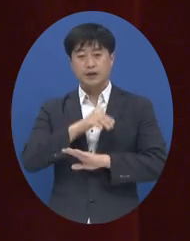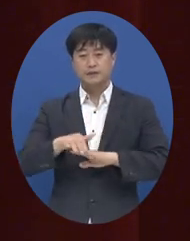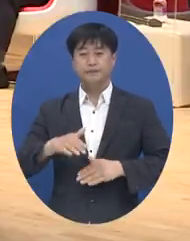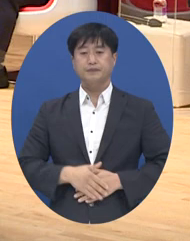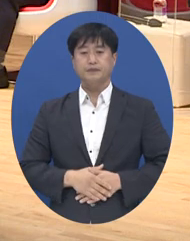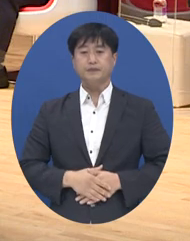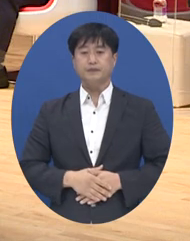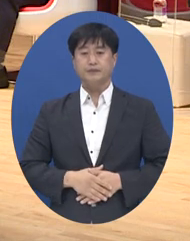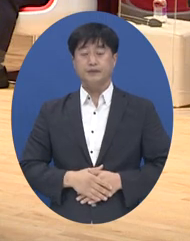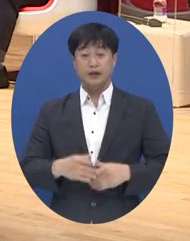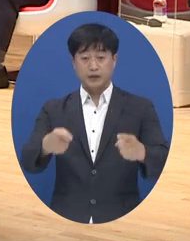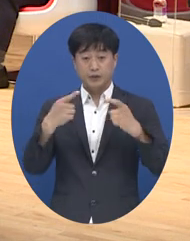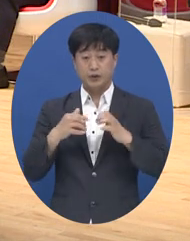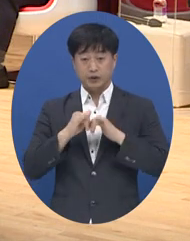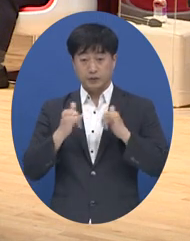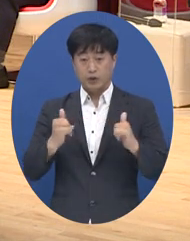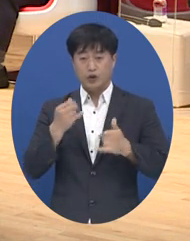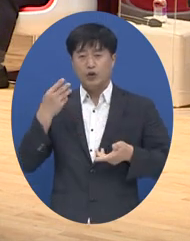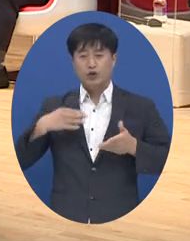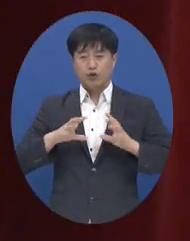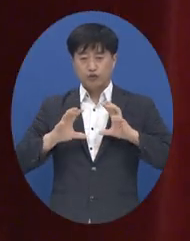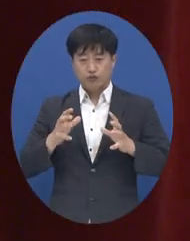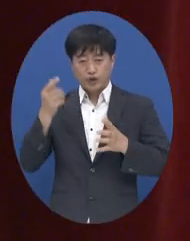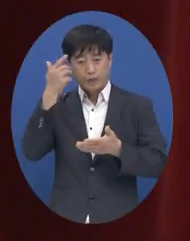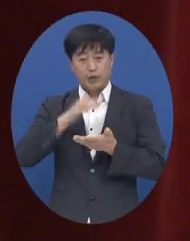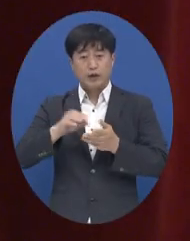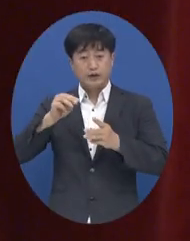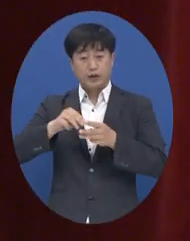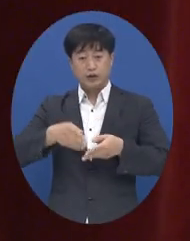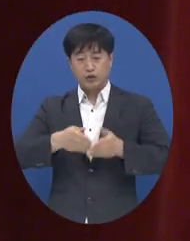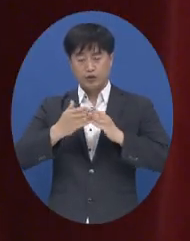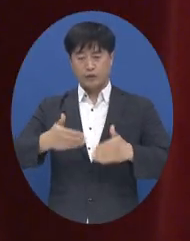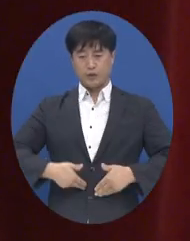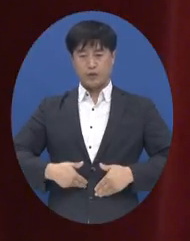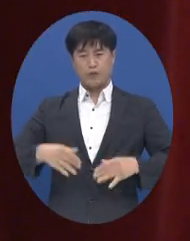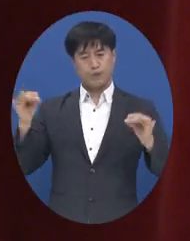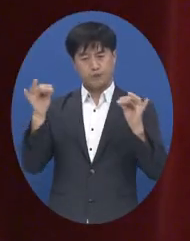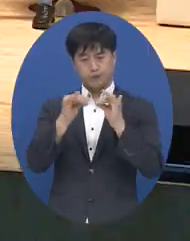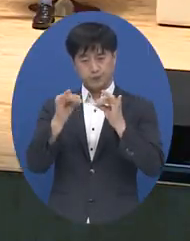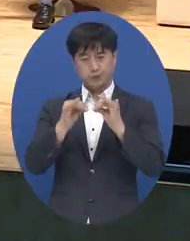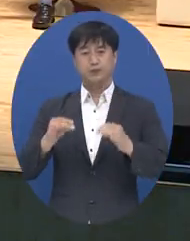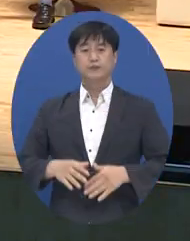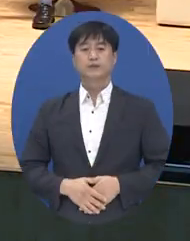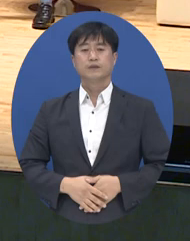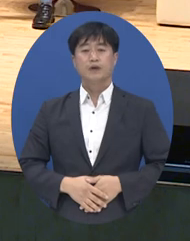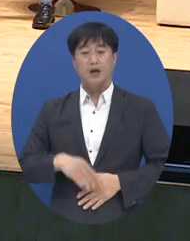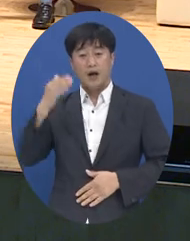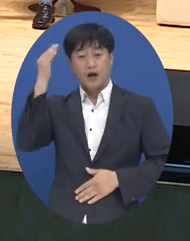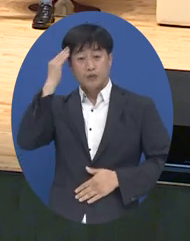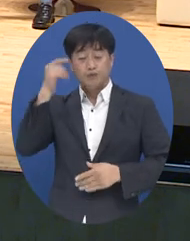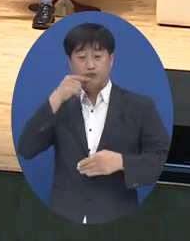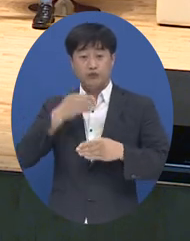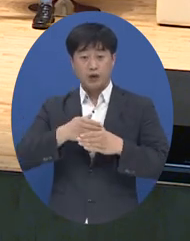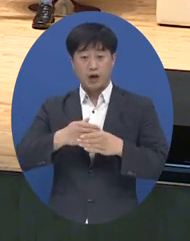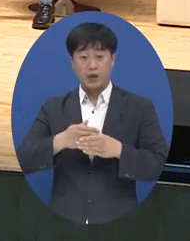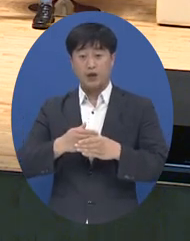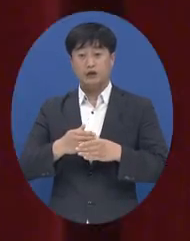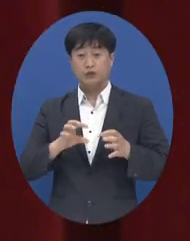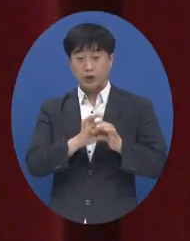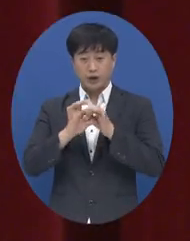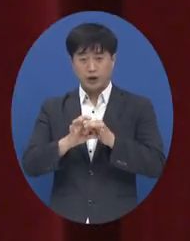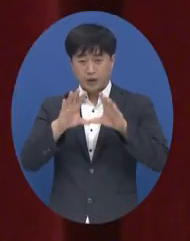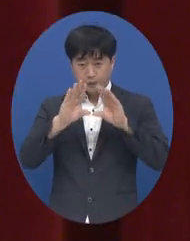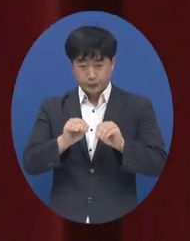것입니다. 참석자들은 경기국제평화센터 설립 필요성에 공감했습니다. 남북 관계가 단절된